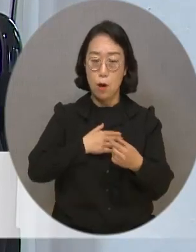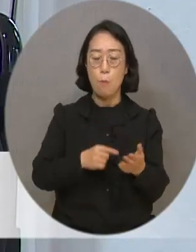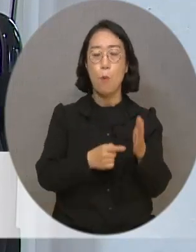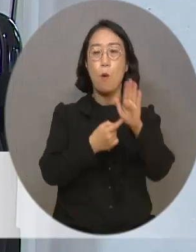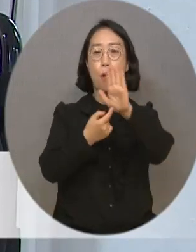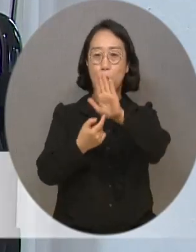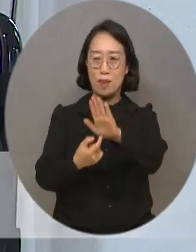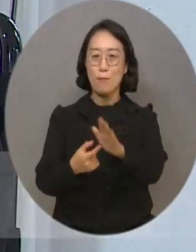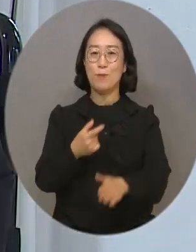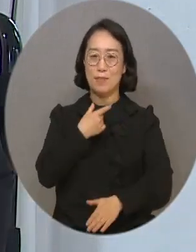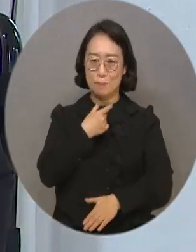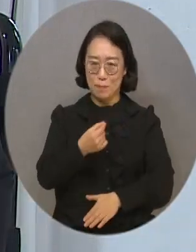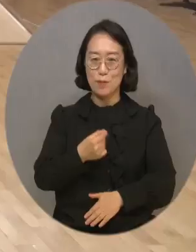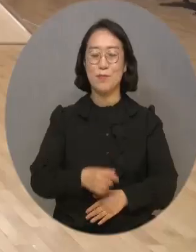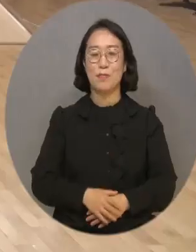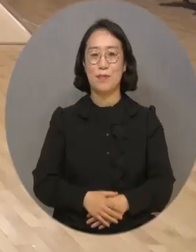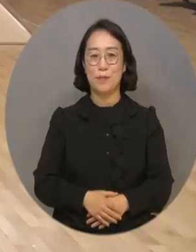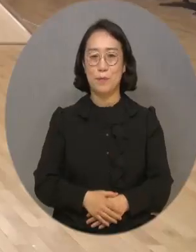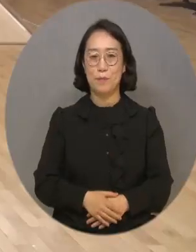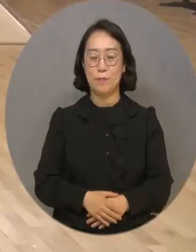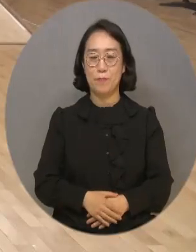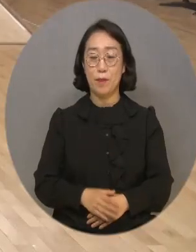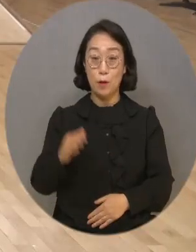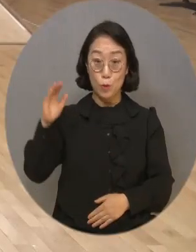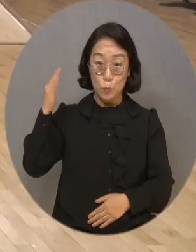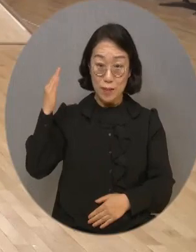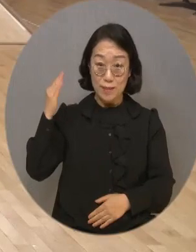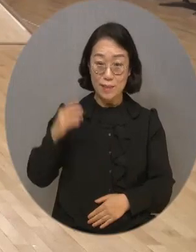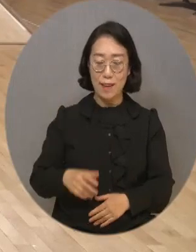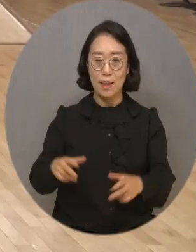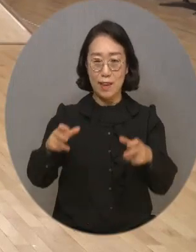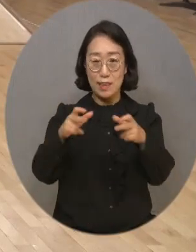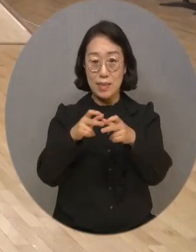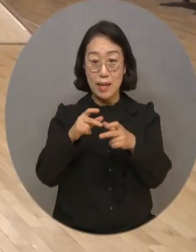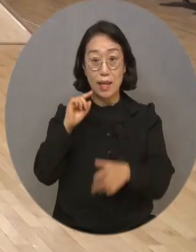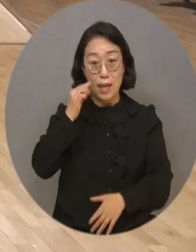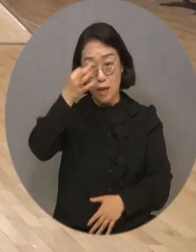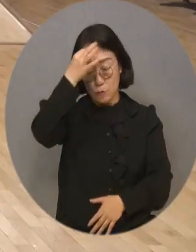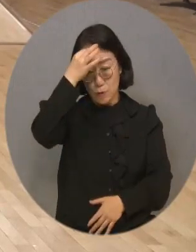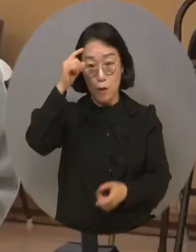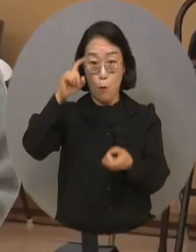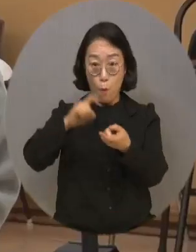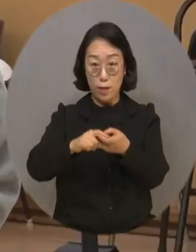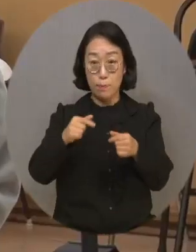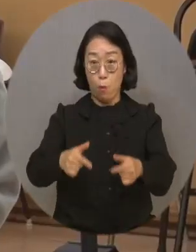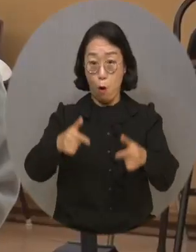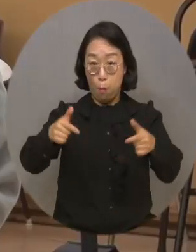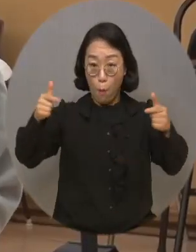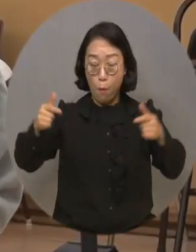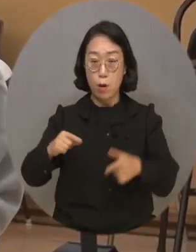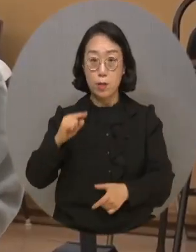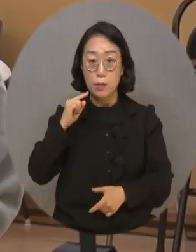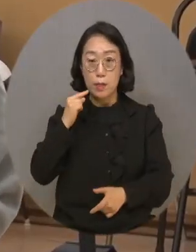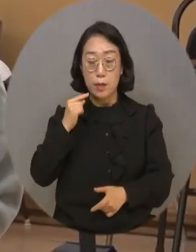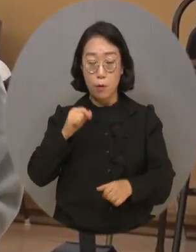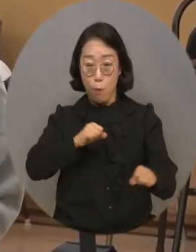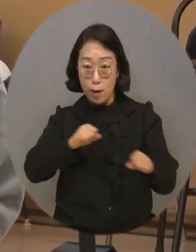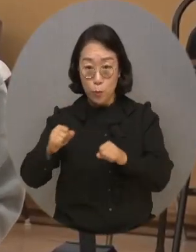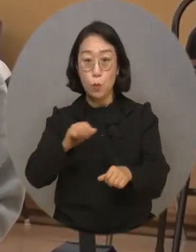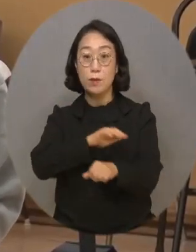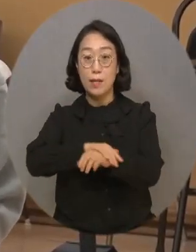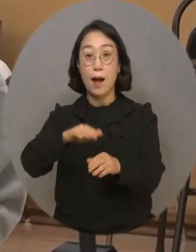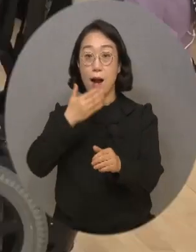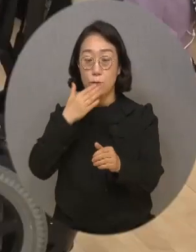표현하고 싶었어요, 저는. 최근 장애예술에 대한 관심이 높아지는 가운데 장애예술인이 꾸준히 활동할 수